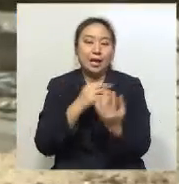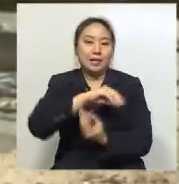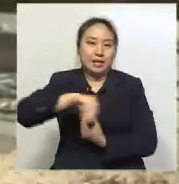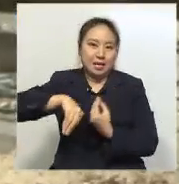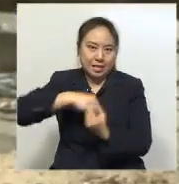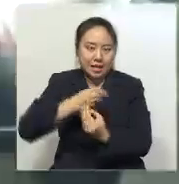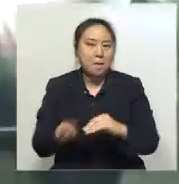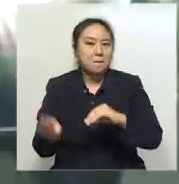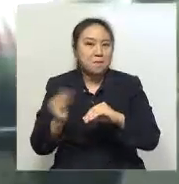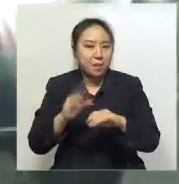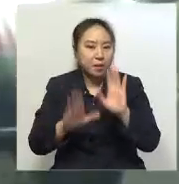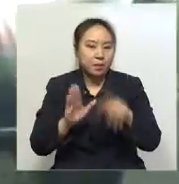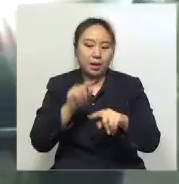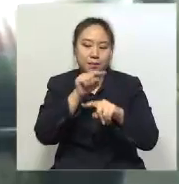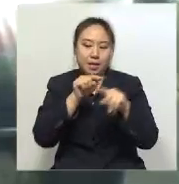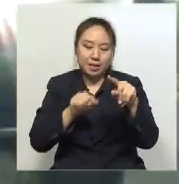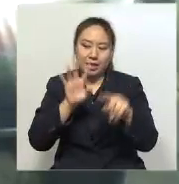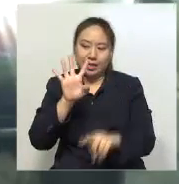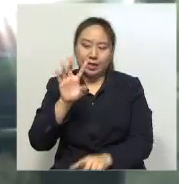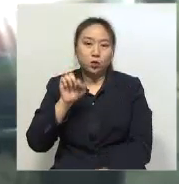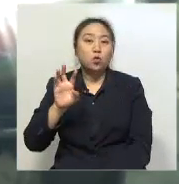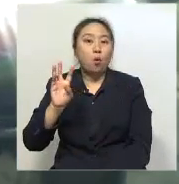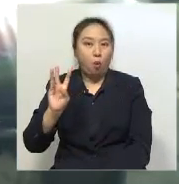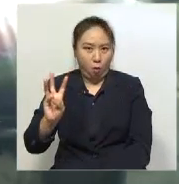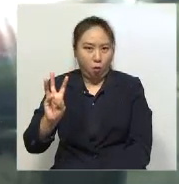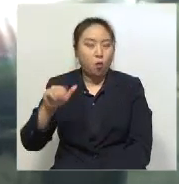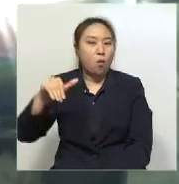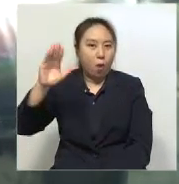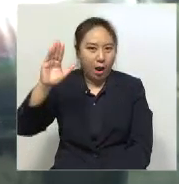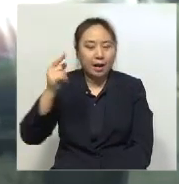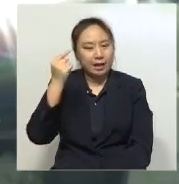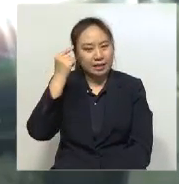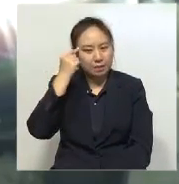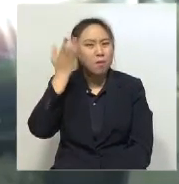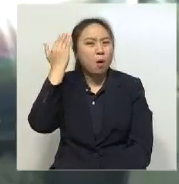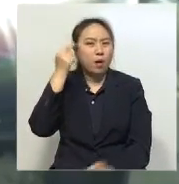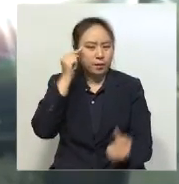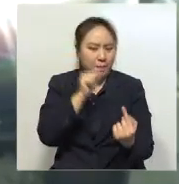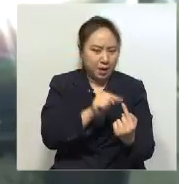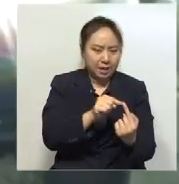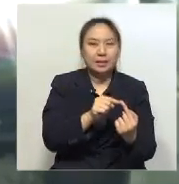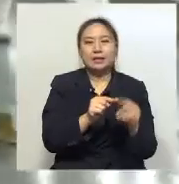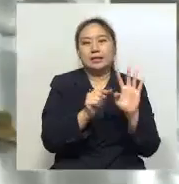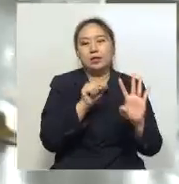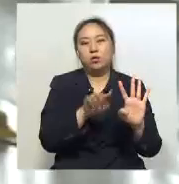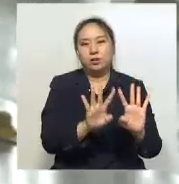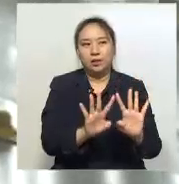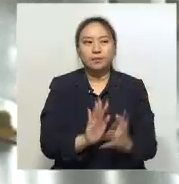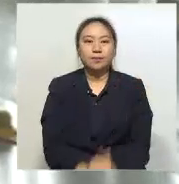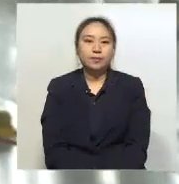ขยายตัวได้ไม่ต่ำกว่าร้อยละ 4.6 มากกว่าที่คาดการไว้ว่าจะเติบโตอยู่ที่ร้อยละ